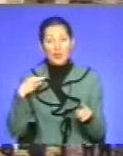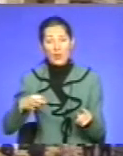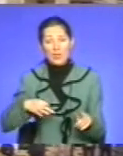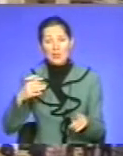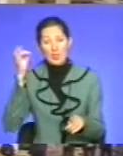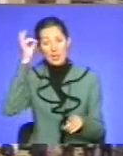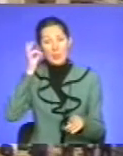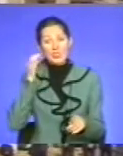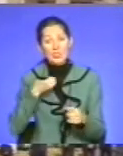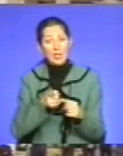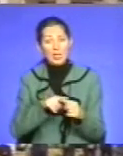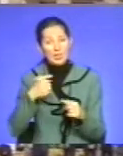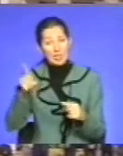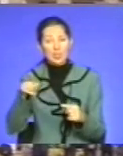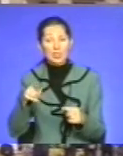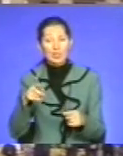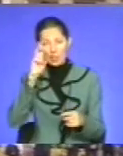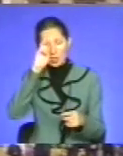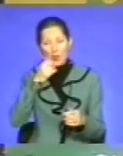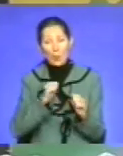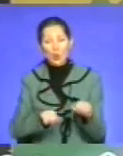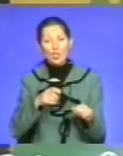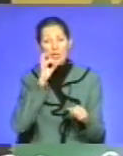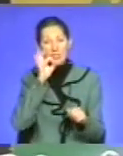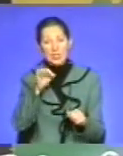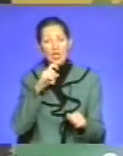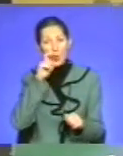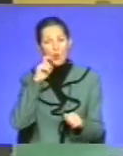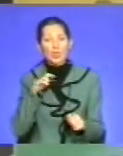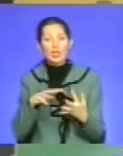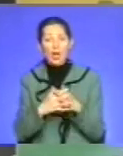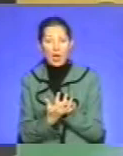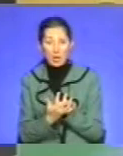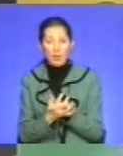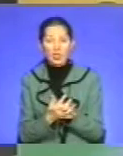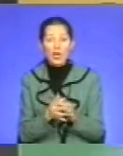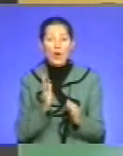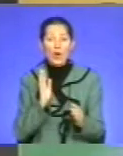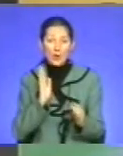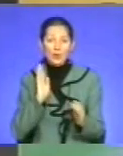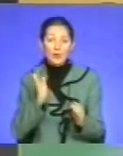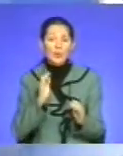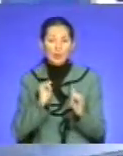інших державах. Тож можна сказати, що Україна аграрна упевнено розвивається.